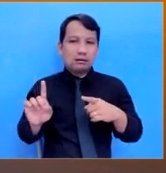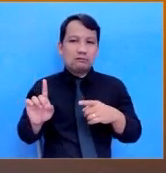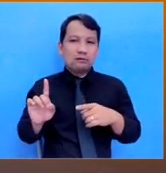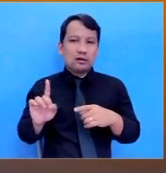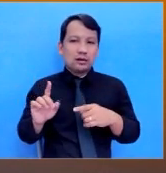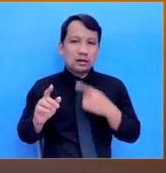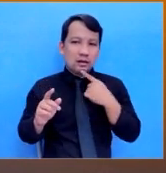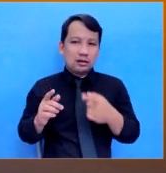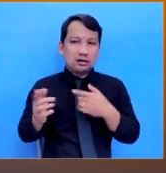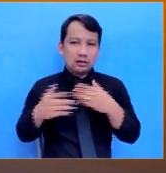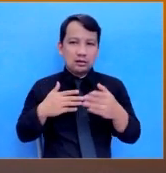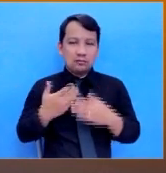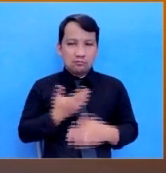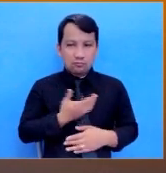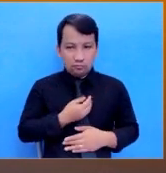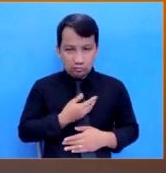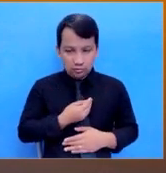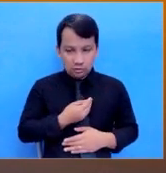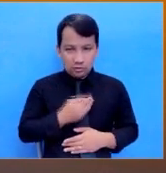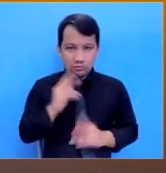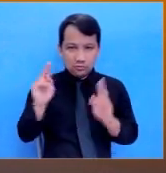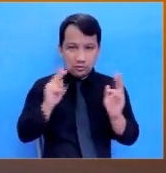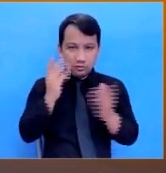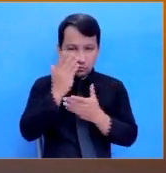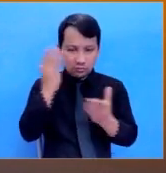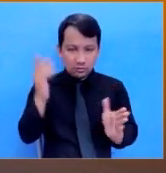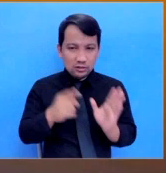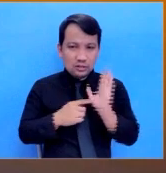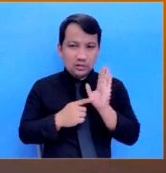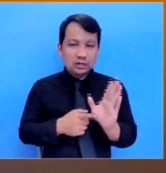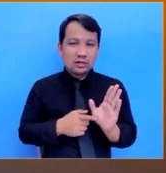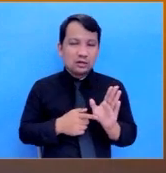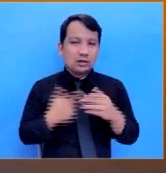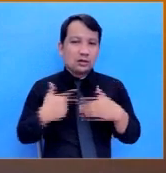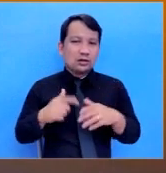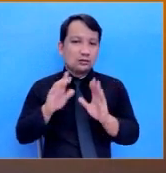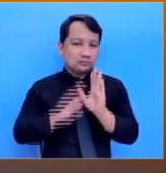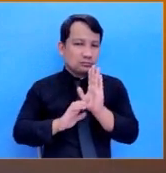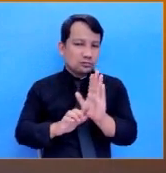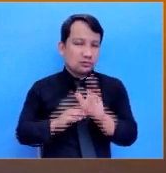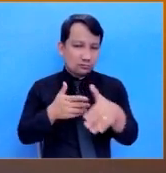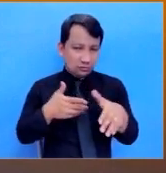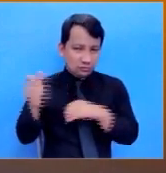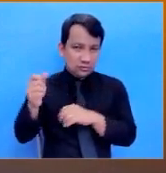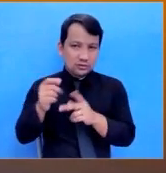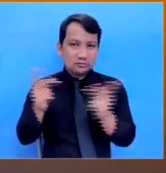Sa takot naman ng mga turista, mabilis nilang tinapos ang tour at umalis sa lugar.